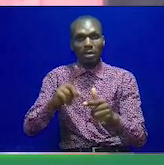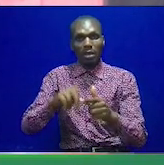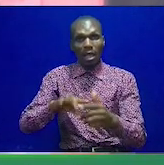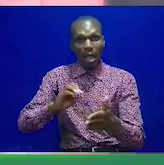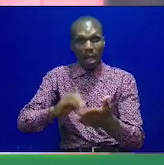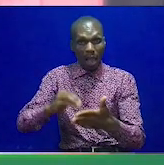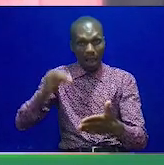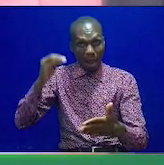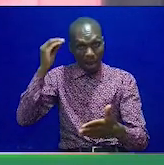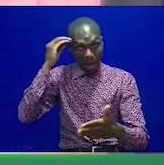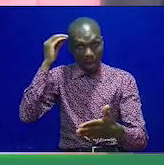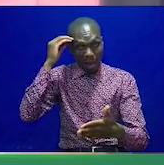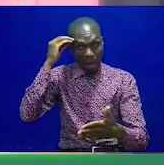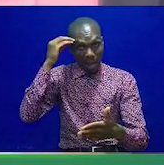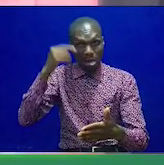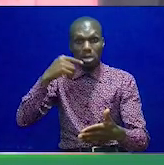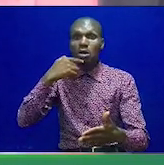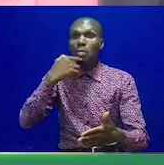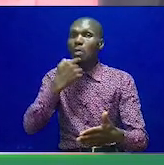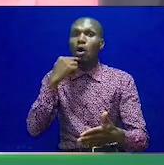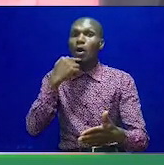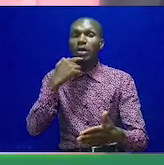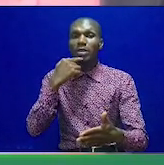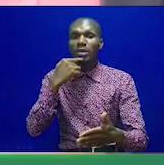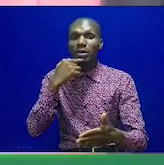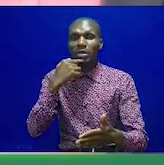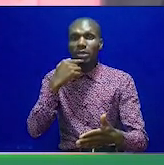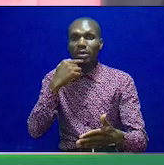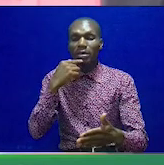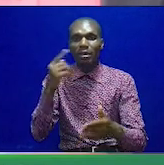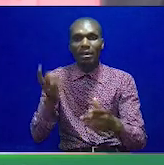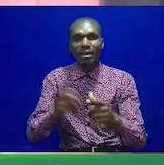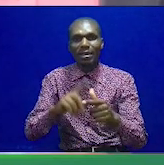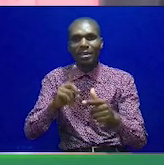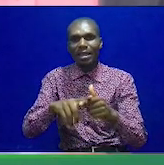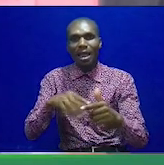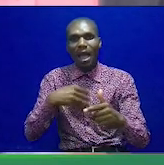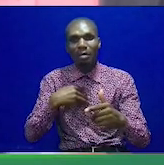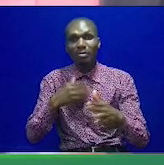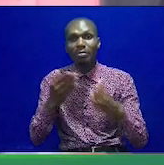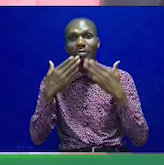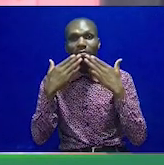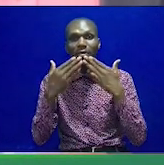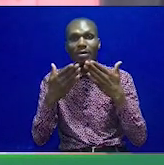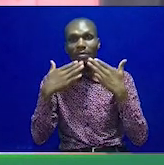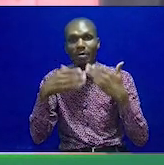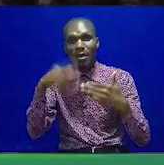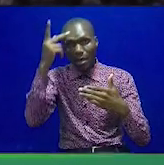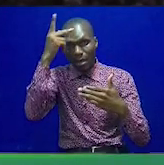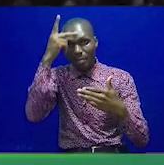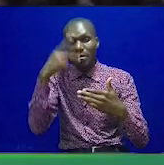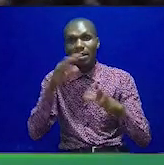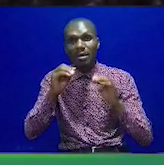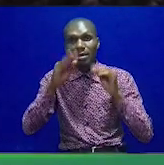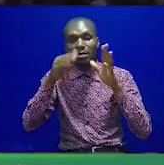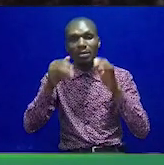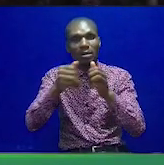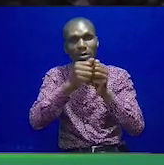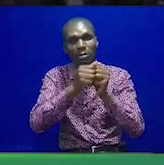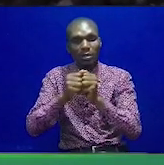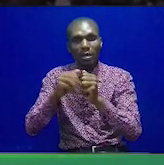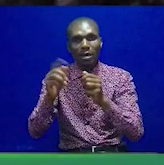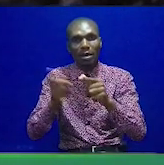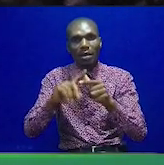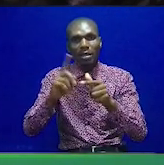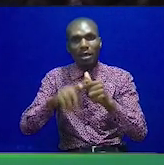Kabarak School. I got 421 marks and I'm thankful to God, my teachers and my parents and foremost. My dream